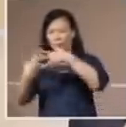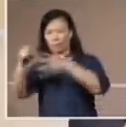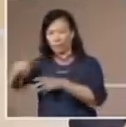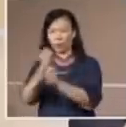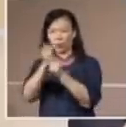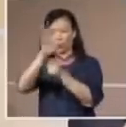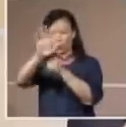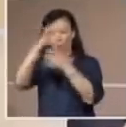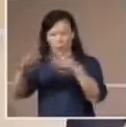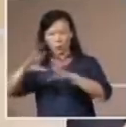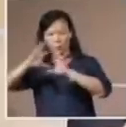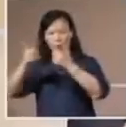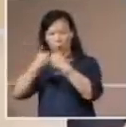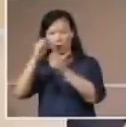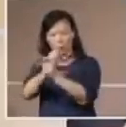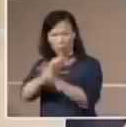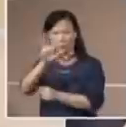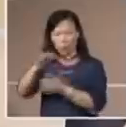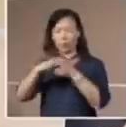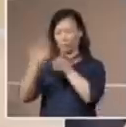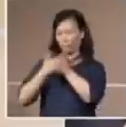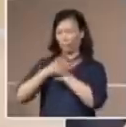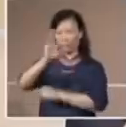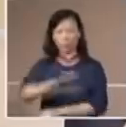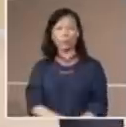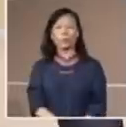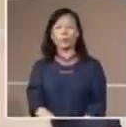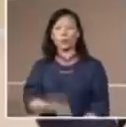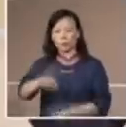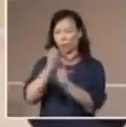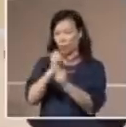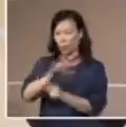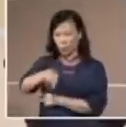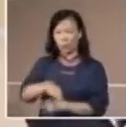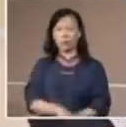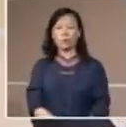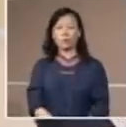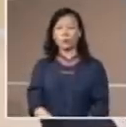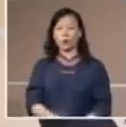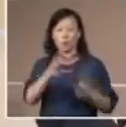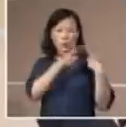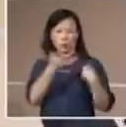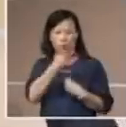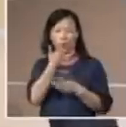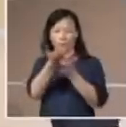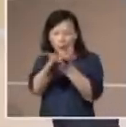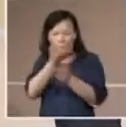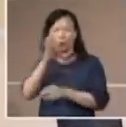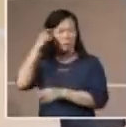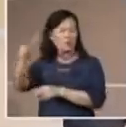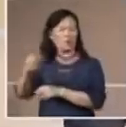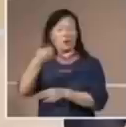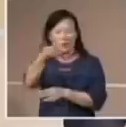足济国会的工作。嘛，对咱台湾有足多帮助。就这种工作呢，蔡东先生就是哦，上